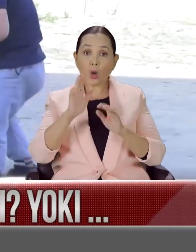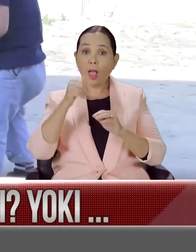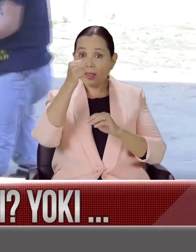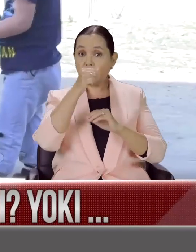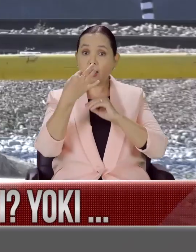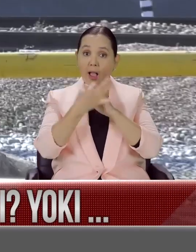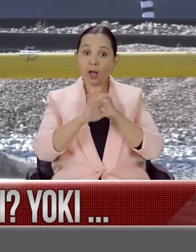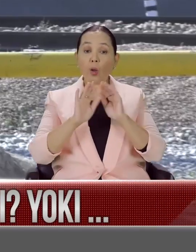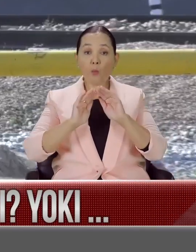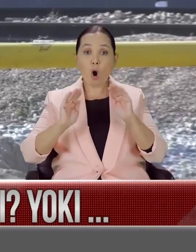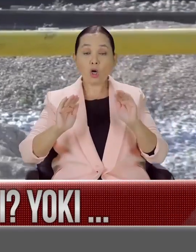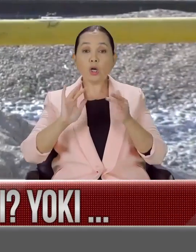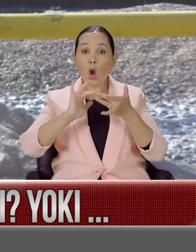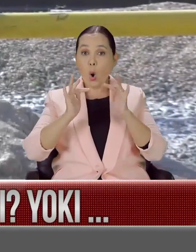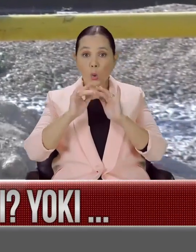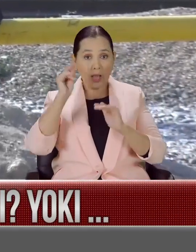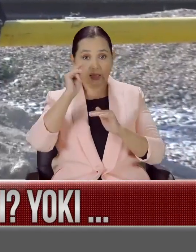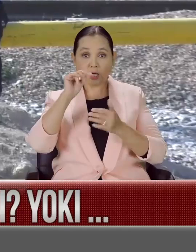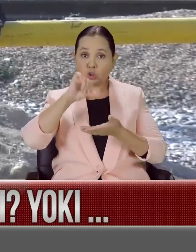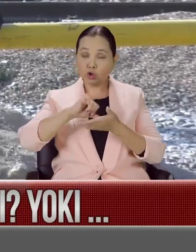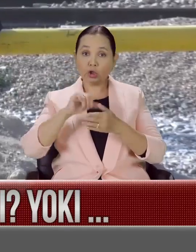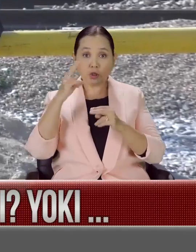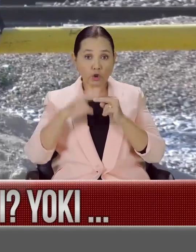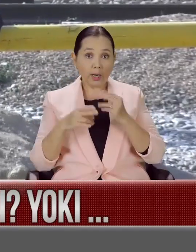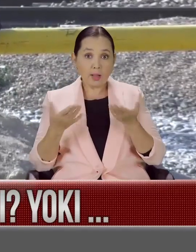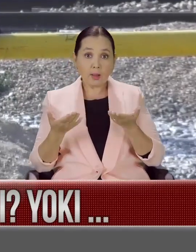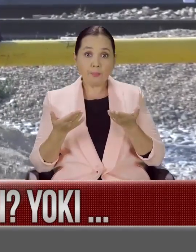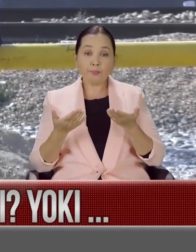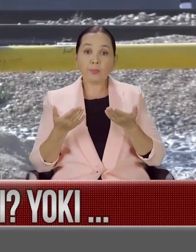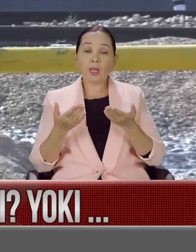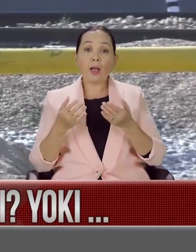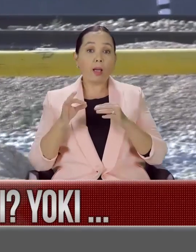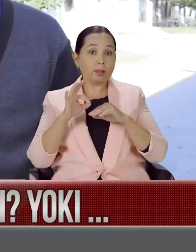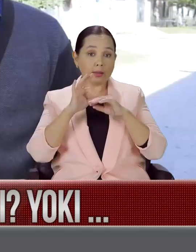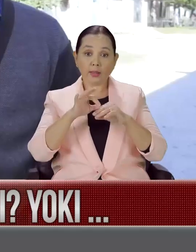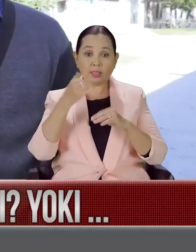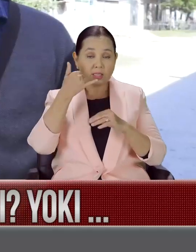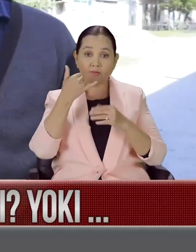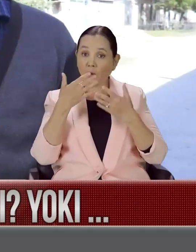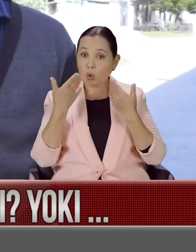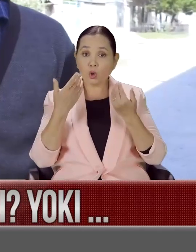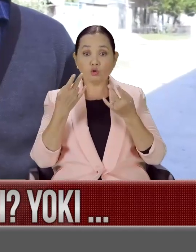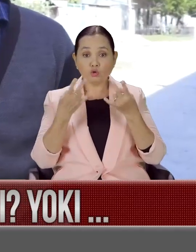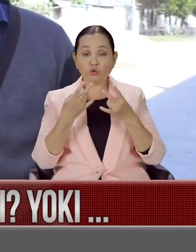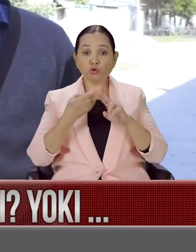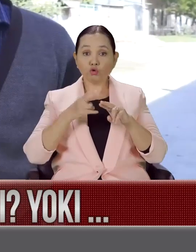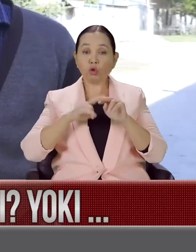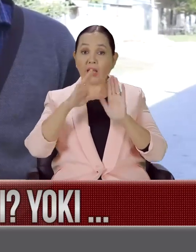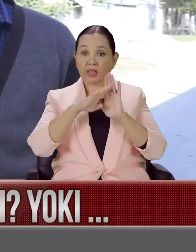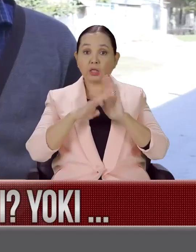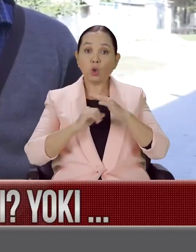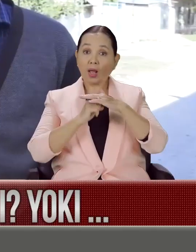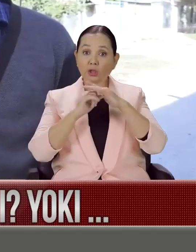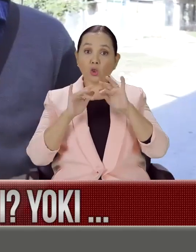yilning yakuniga qadar bolalarning onlayn darsdagi ishtiroki cheklanadi. Tarmoqlar yetib kelmagan, telefon tarmog'i, shuning uchun biz dastur